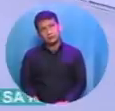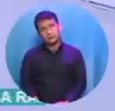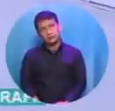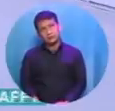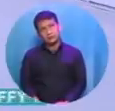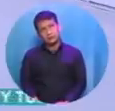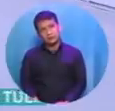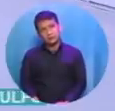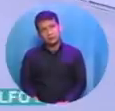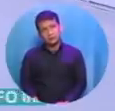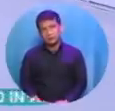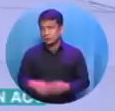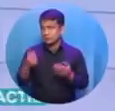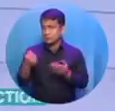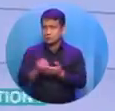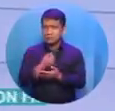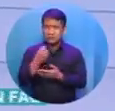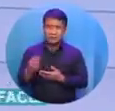Isos, Mariosep.